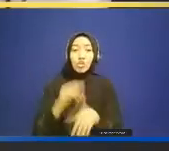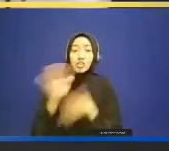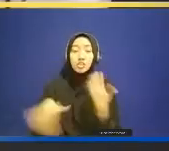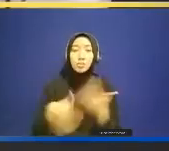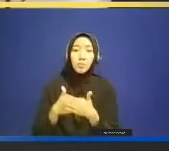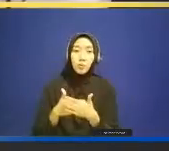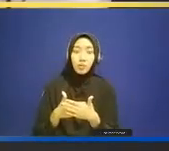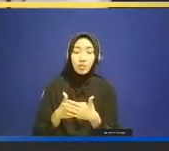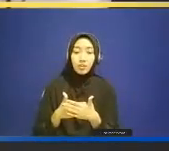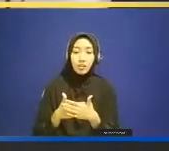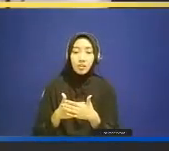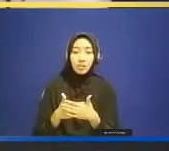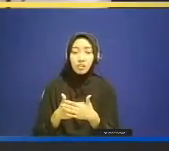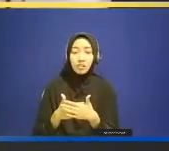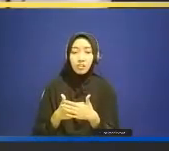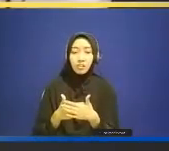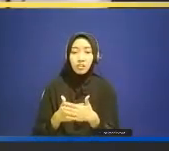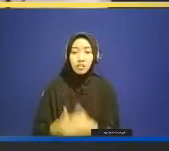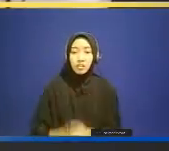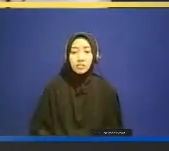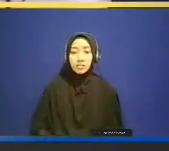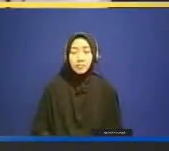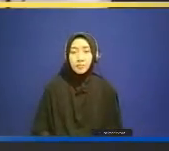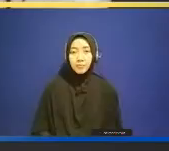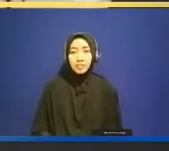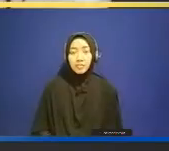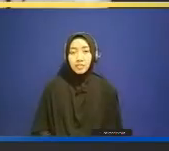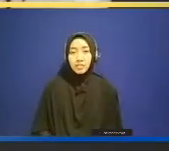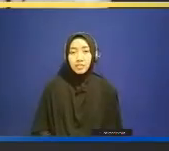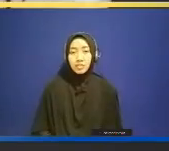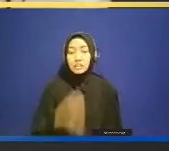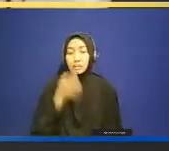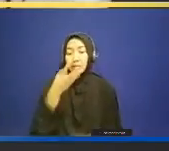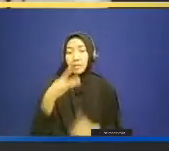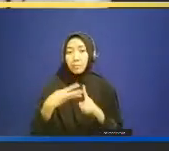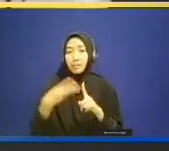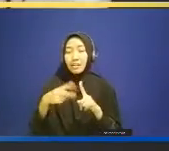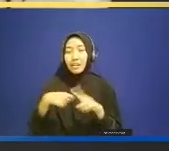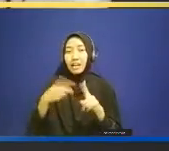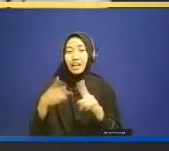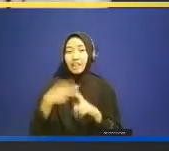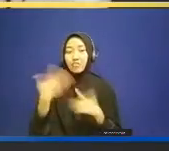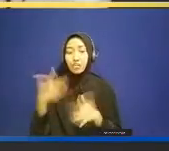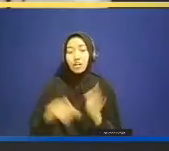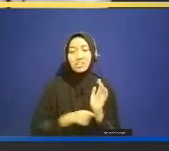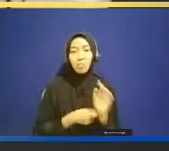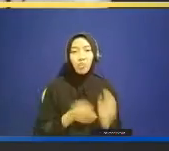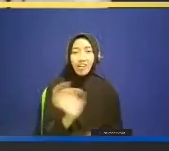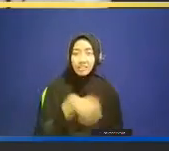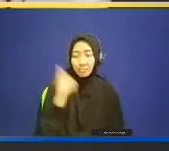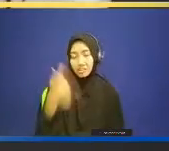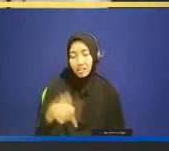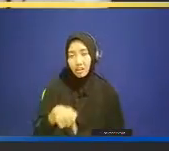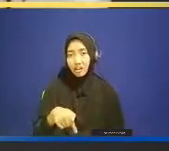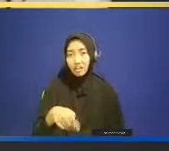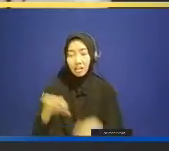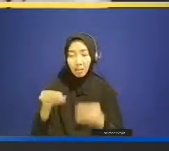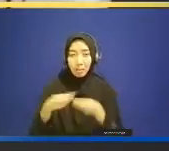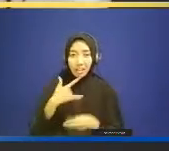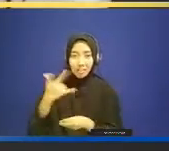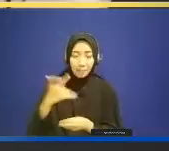ya tidak Solid ekor sudah disampaikan ke bkf tapi nggak ada respon Sampai sekarang masih